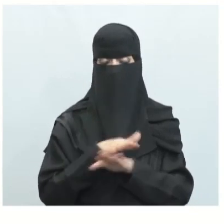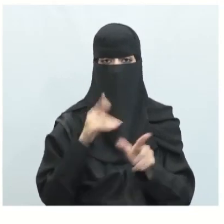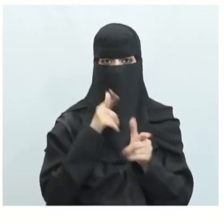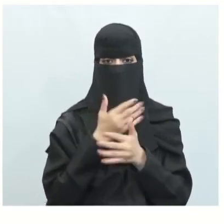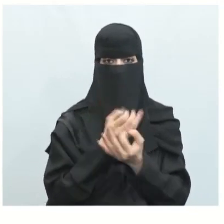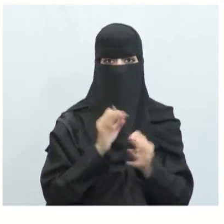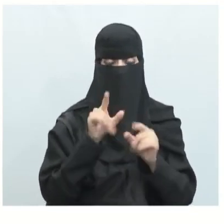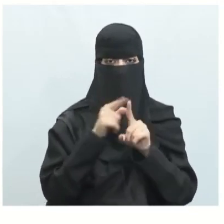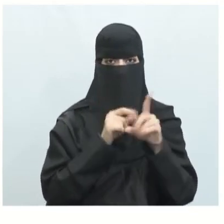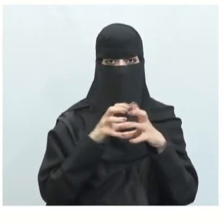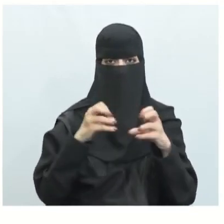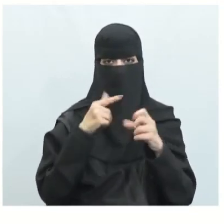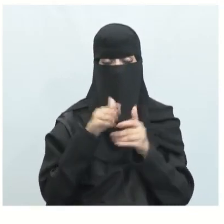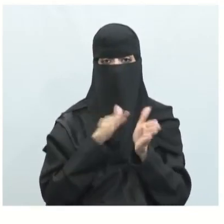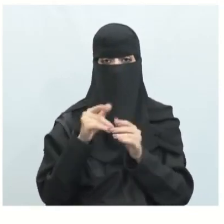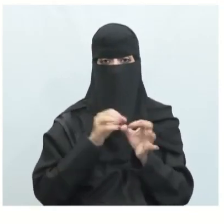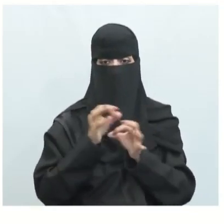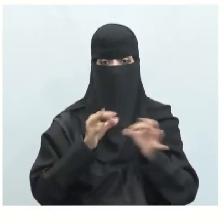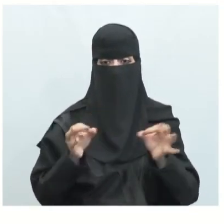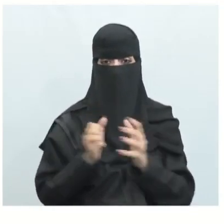الشكل يكون تعريف